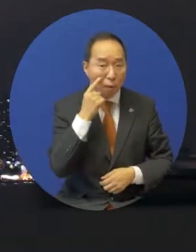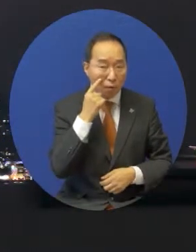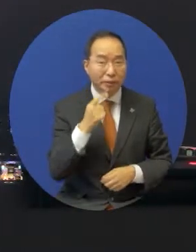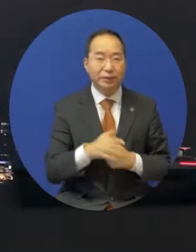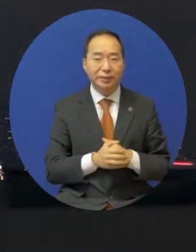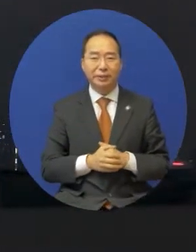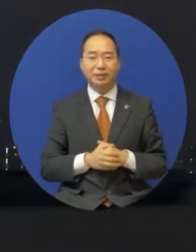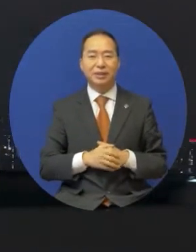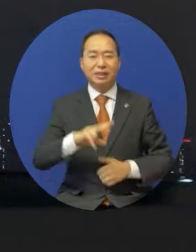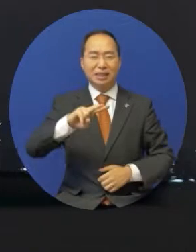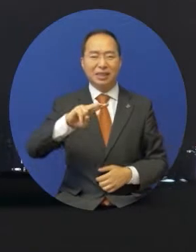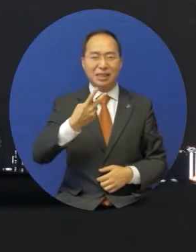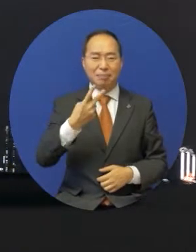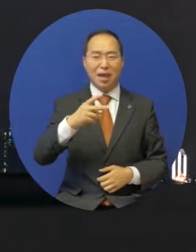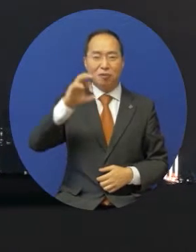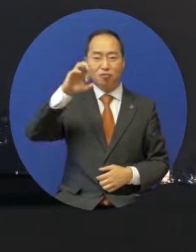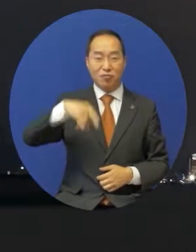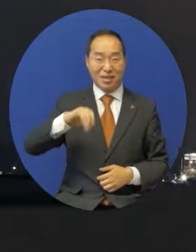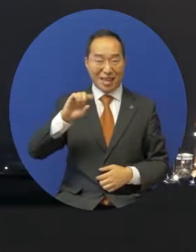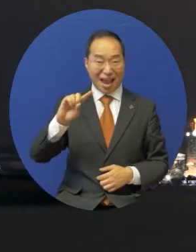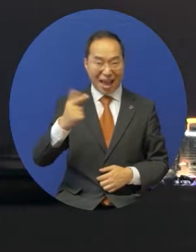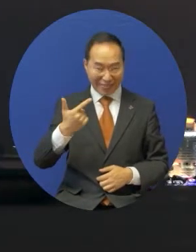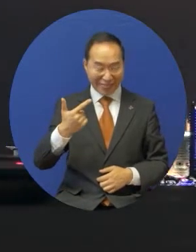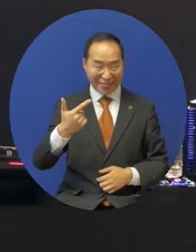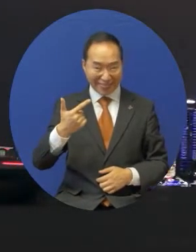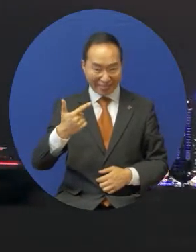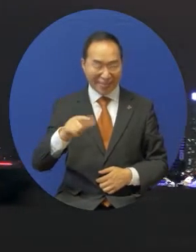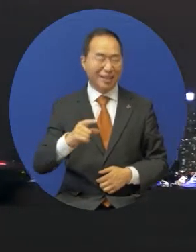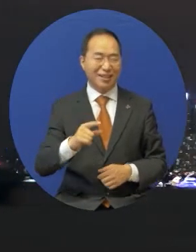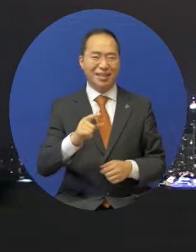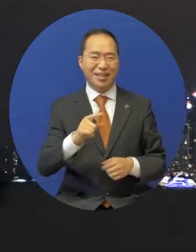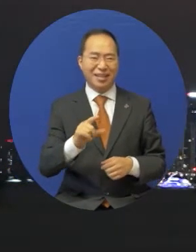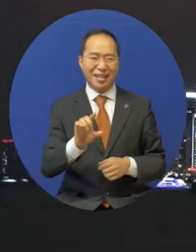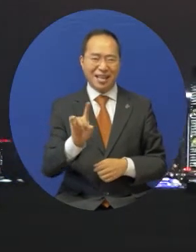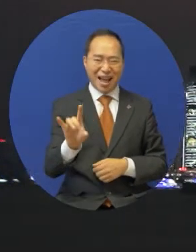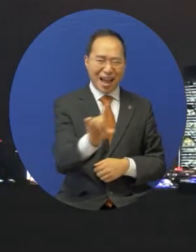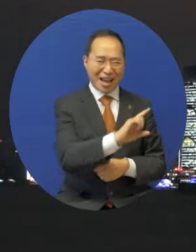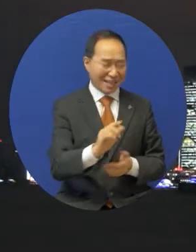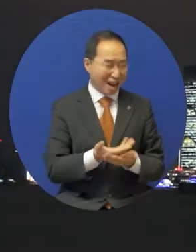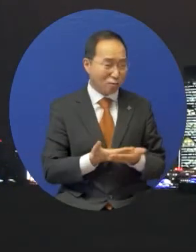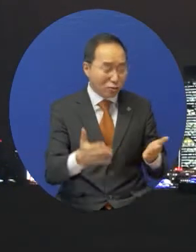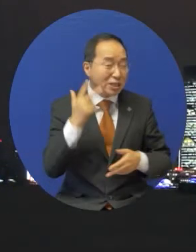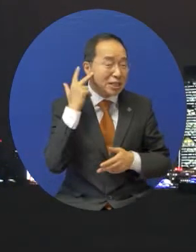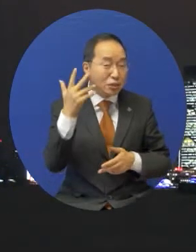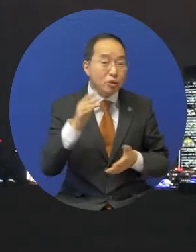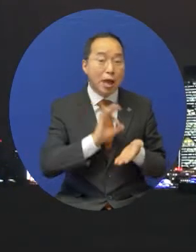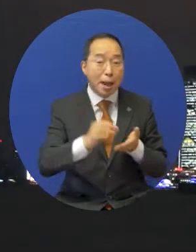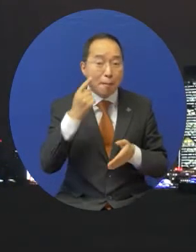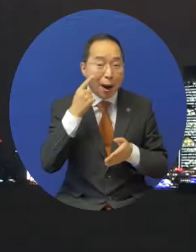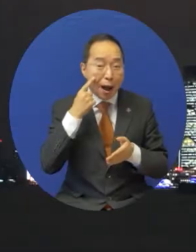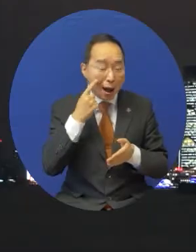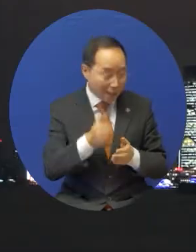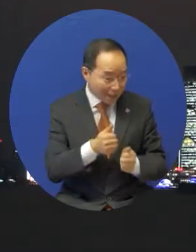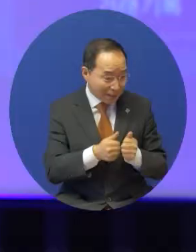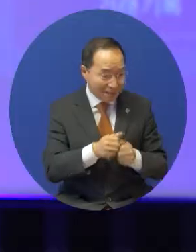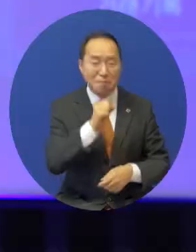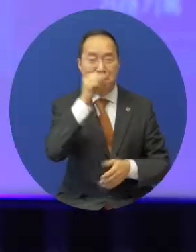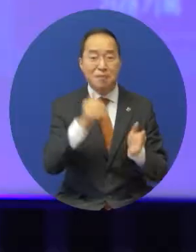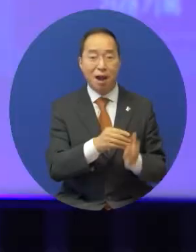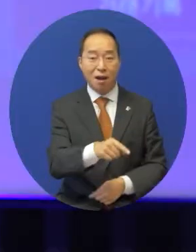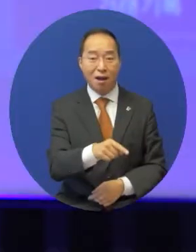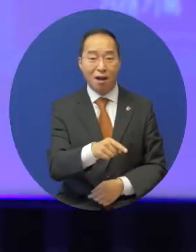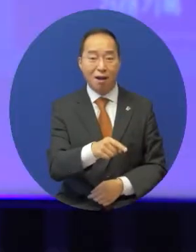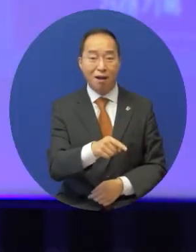달에는 200위안을 5만 명한테 나눠주고 그거를 일주일 안에 쓰는 실험을 해서 성공적으로 마쳤다고 합니다.